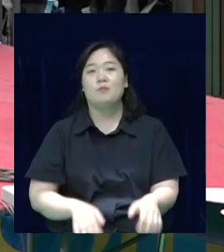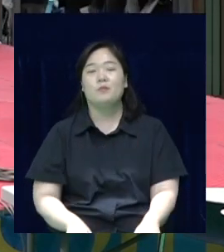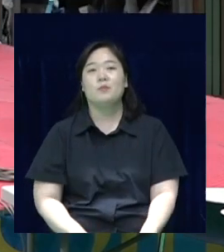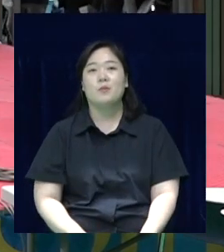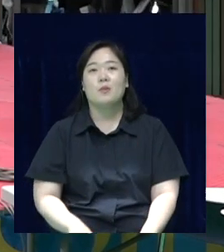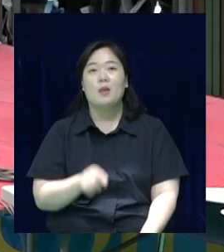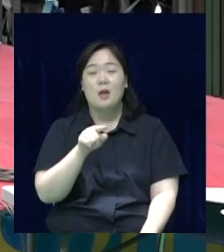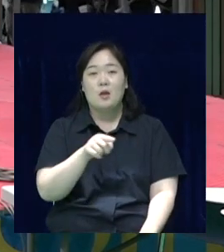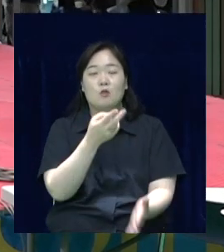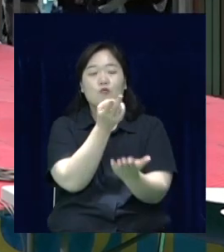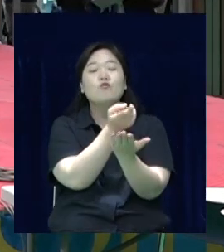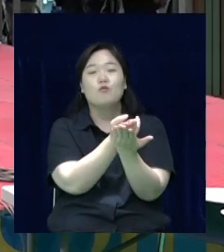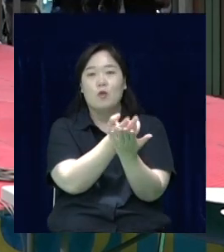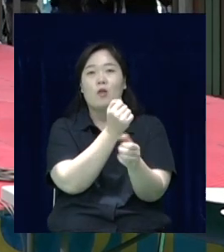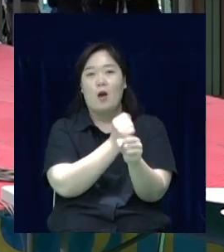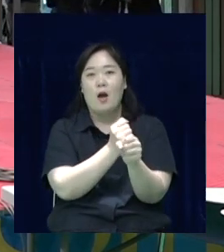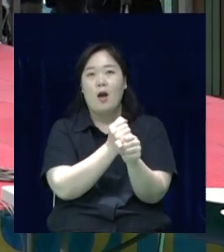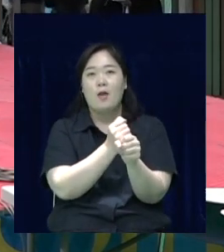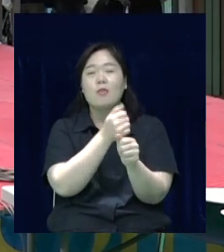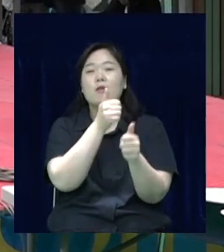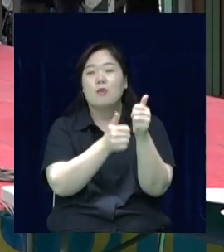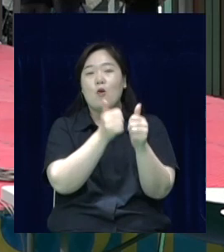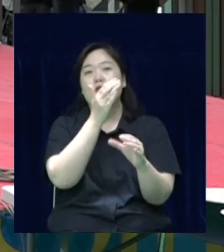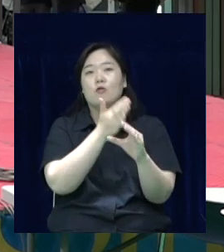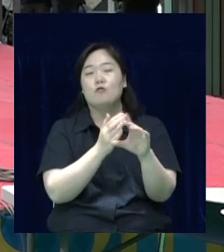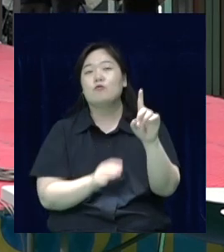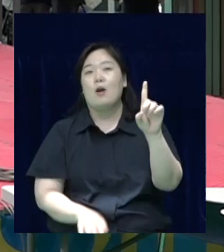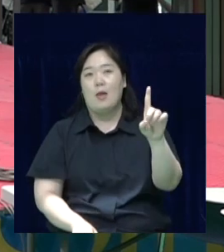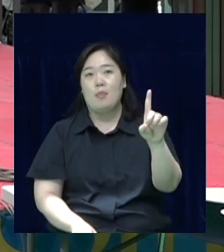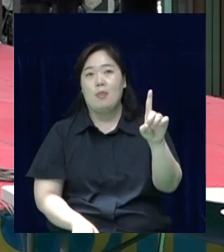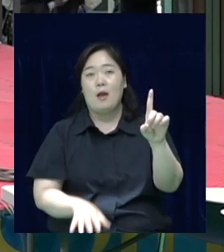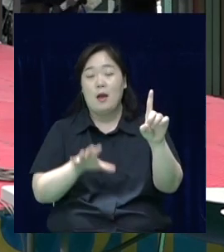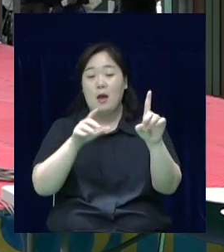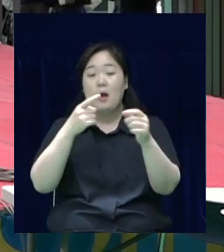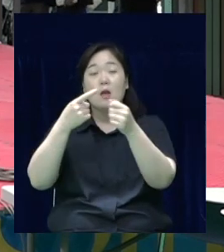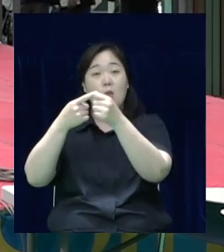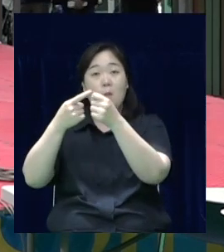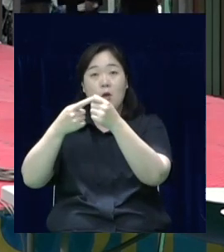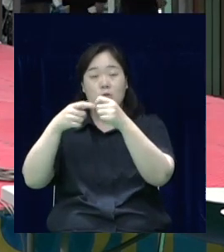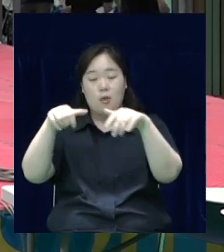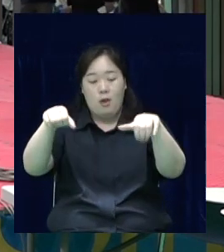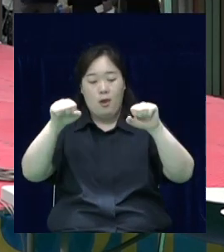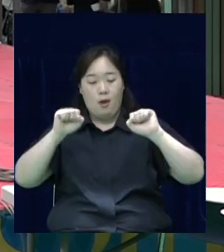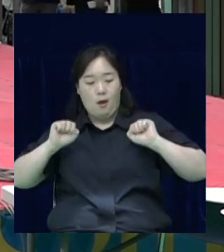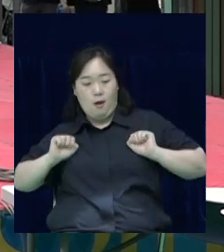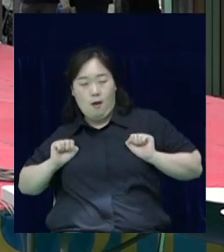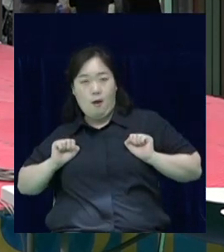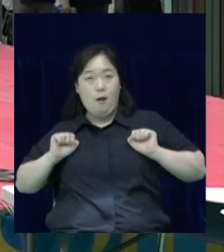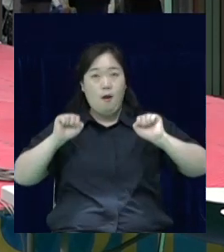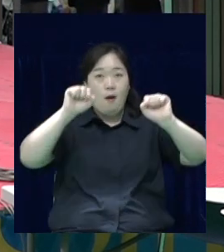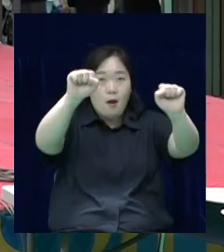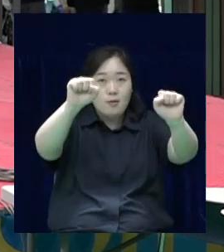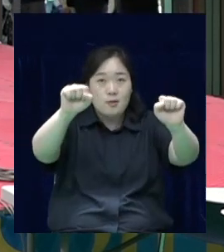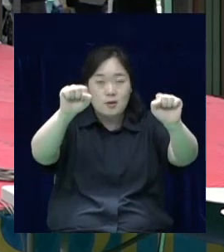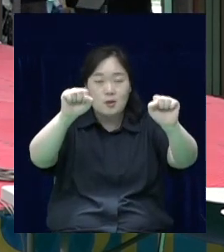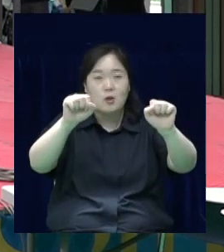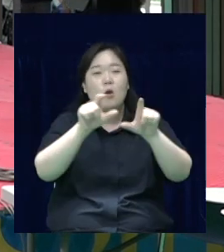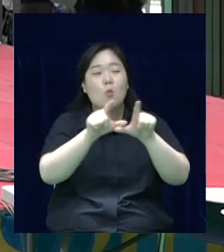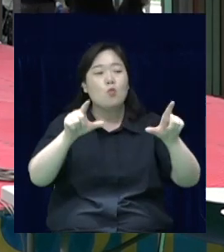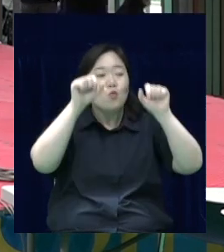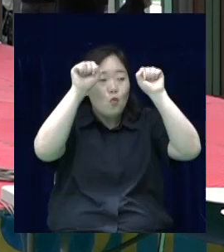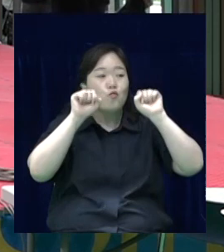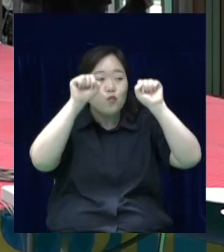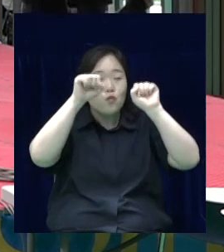종목의 하나입니다. 네. 그래서 우리가 처음에 보셨던 파워리프팅은 우리가 비장애인들이 헬스클럽에서 하는